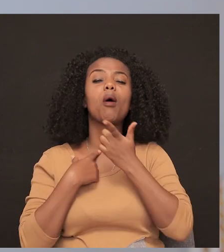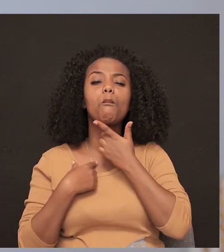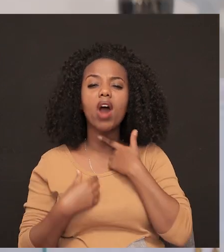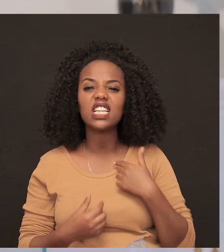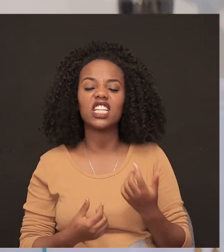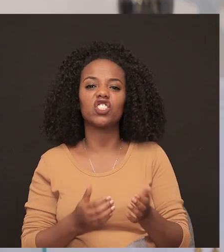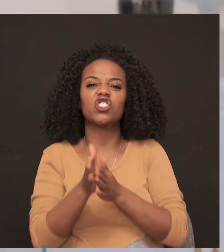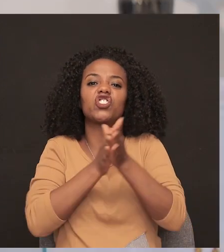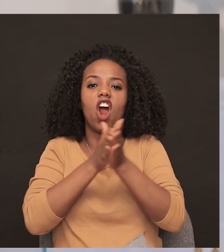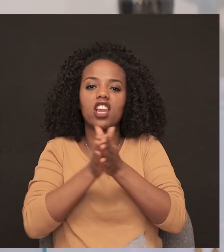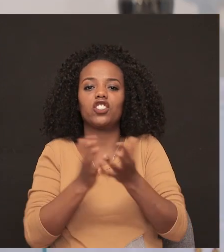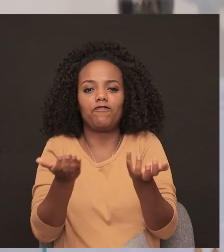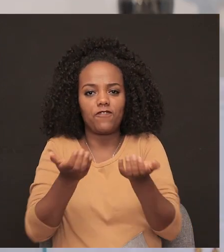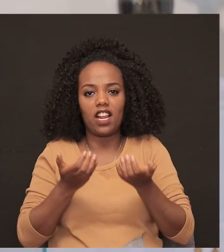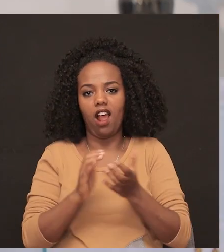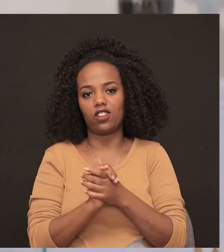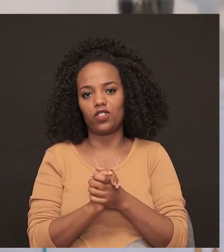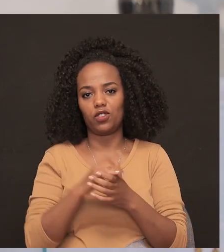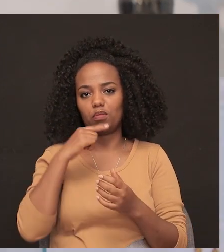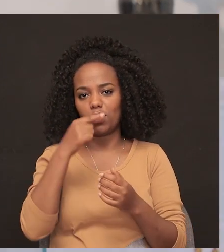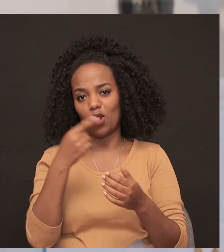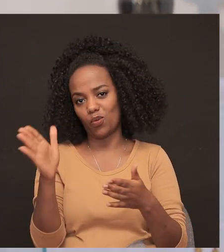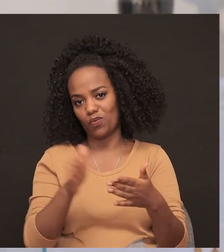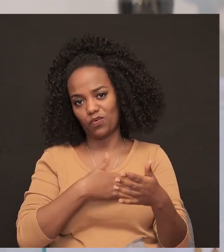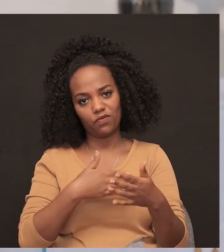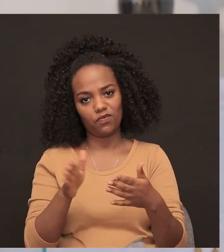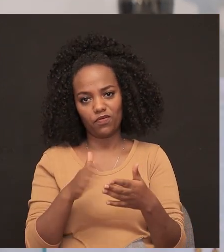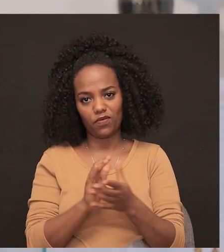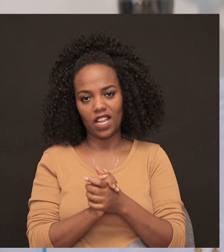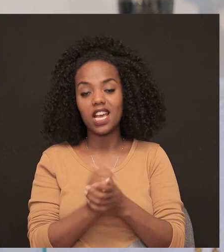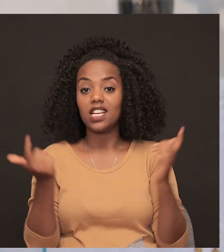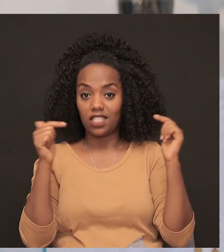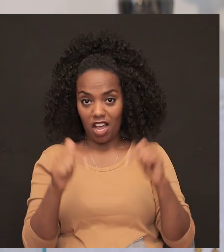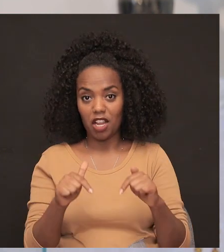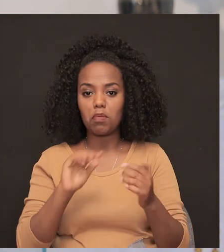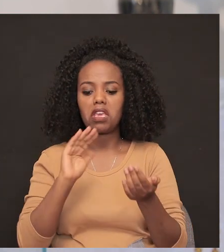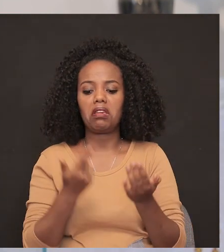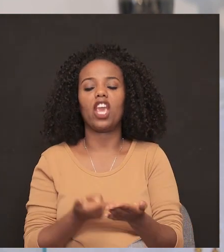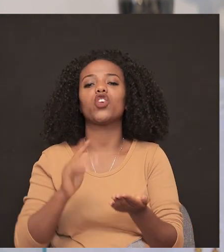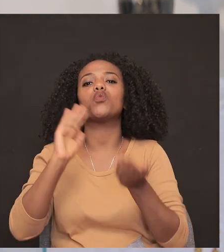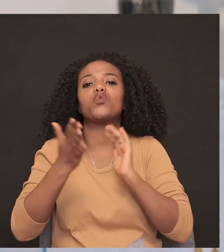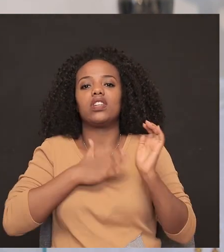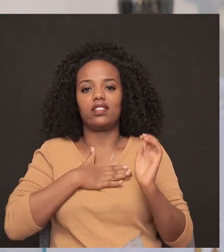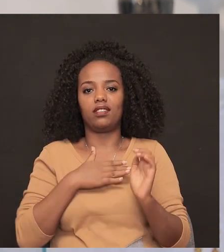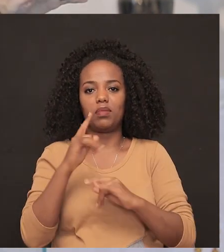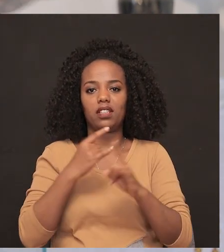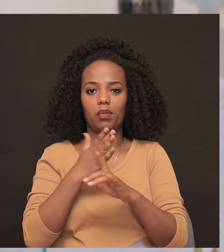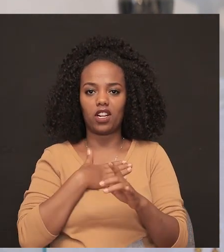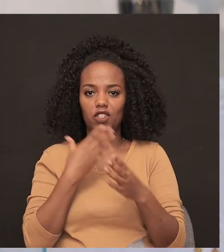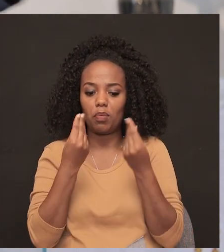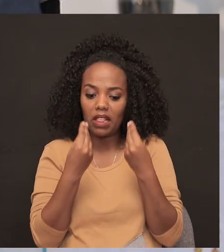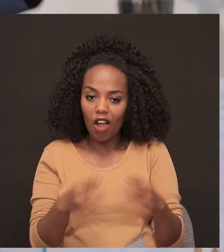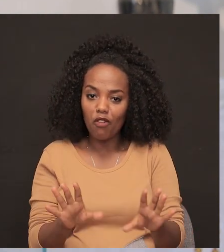ትሻለች፣ ትፈልጋለች ብለው ይዘምራሉ። ዛሬም ይሄ ይሁንልን። በዘመናችን